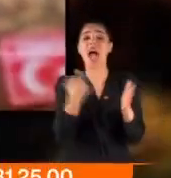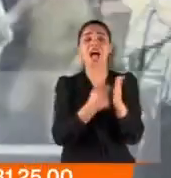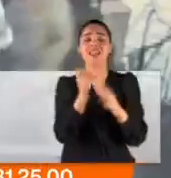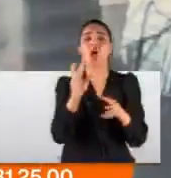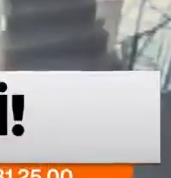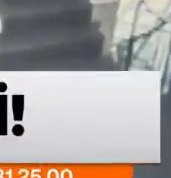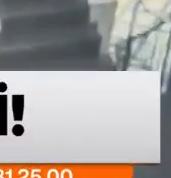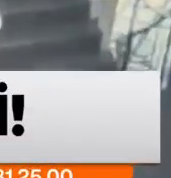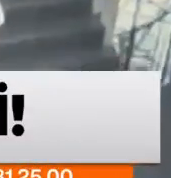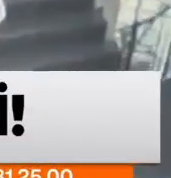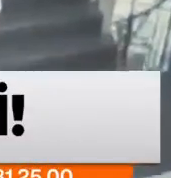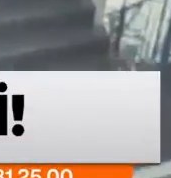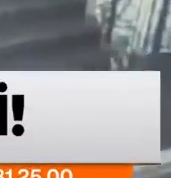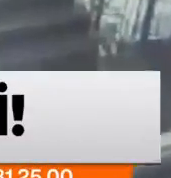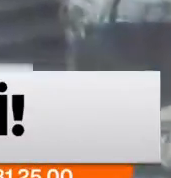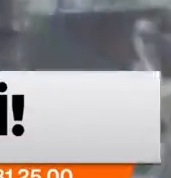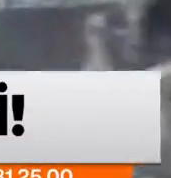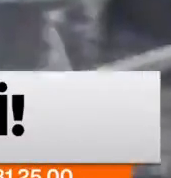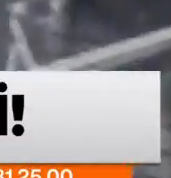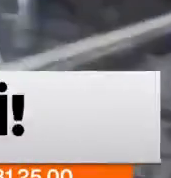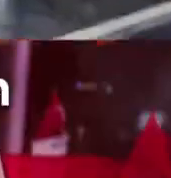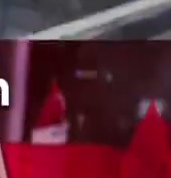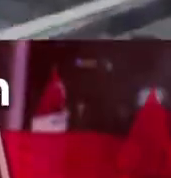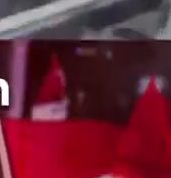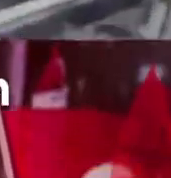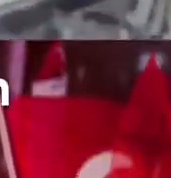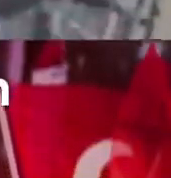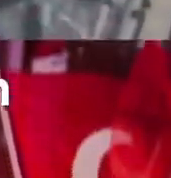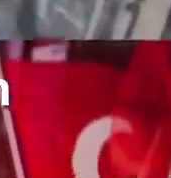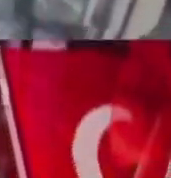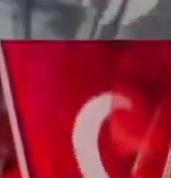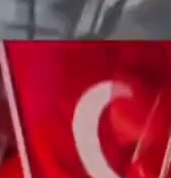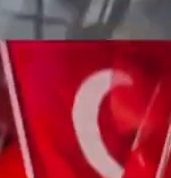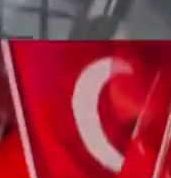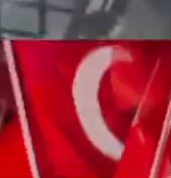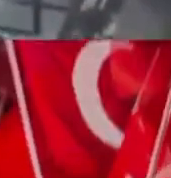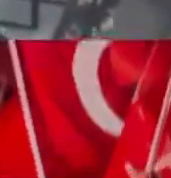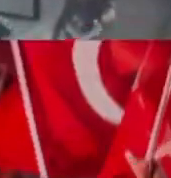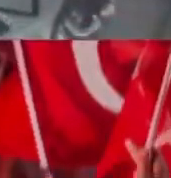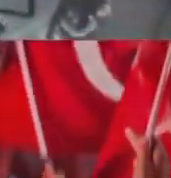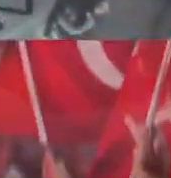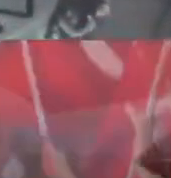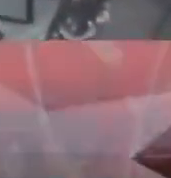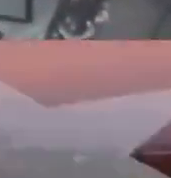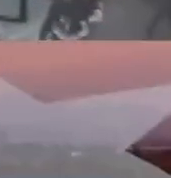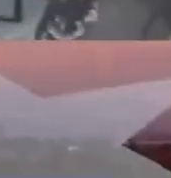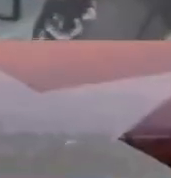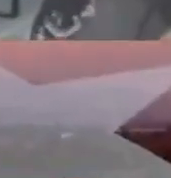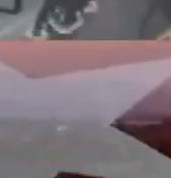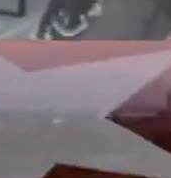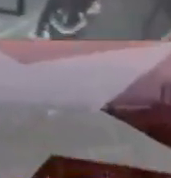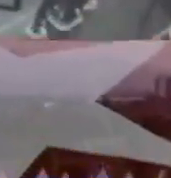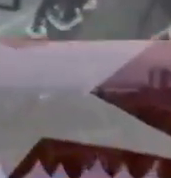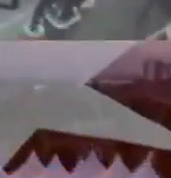Halis Demir'di. Zekai Aksakallı'dan Semih Terzi'yi öldürme emri alan Halis Demir, ucunda şehadet olan bu yolda tereddüt